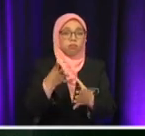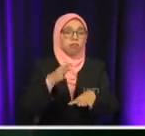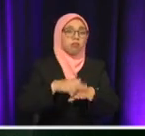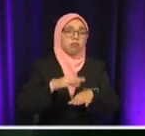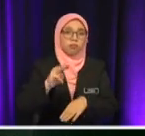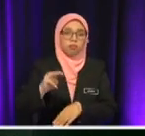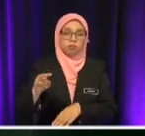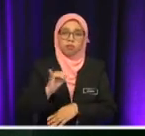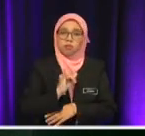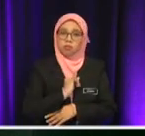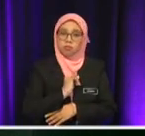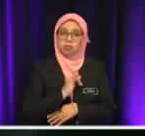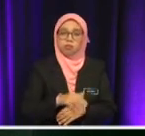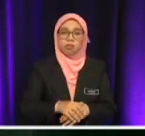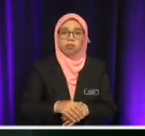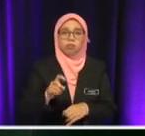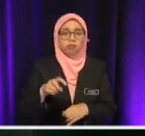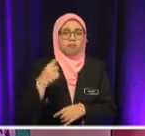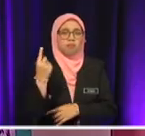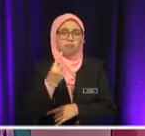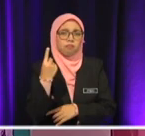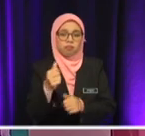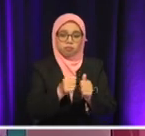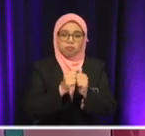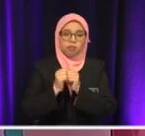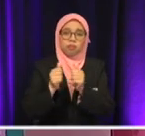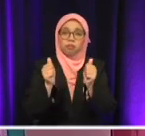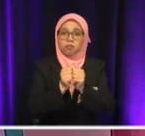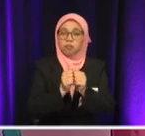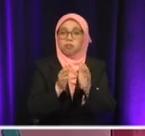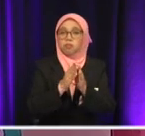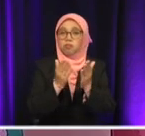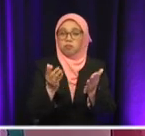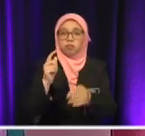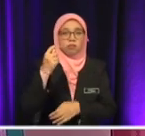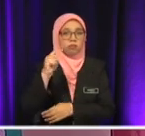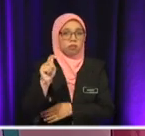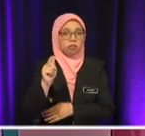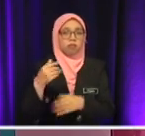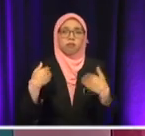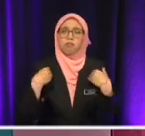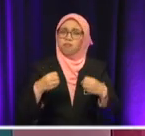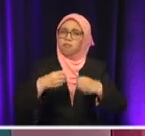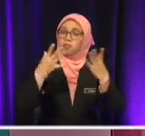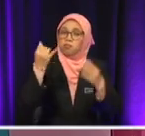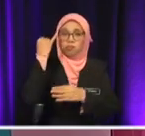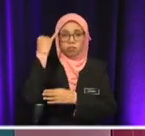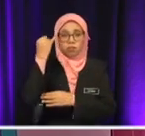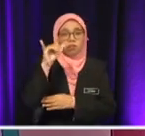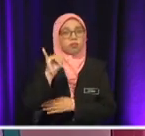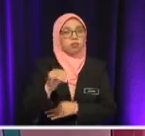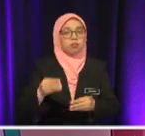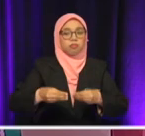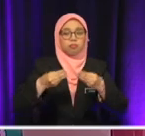Syafiqah, berdampinglah dengan buku teks mereka. Kerana dalam buku teks itu ada banyak ilmu yang akan memberikan kamu